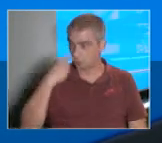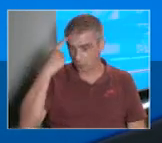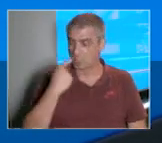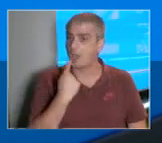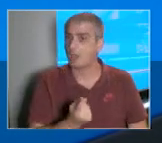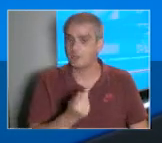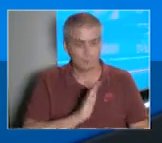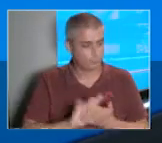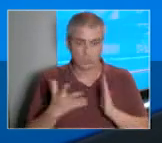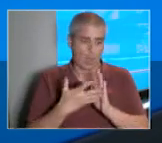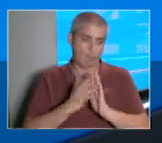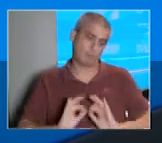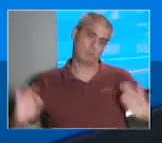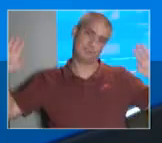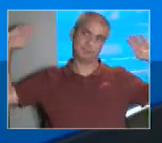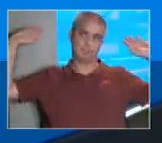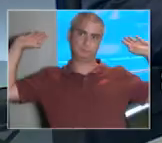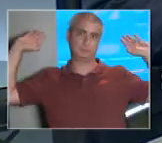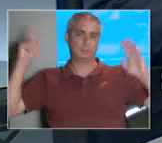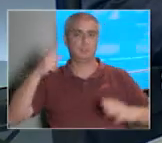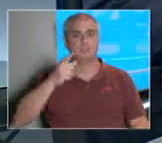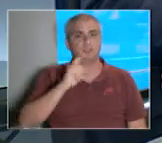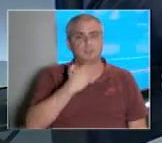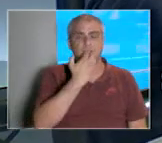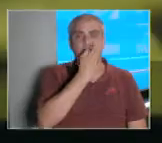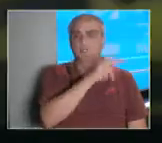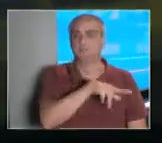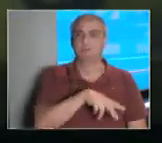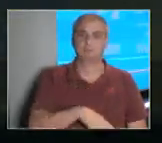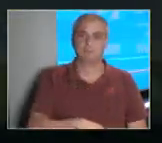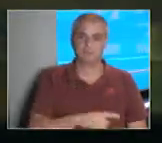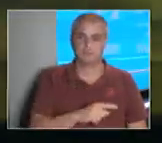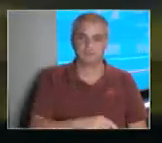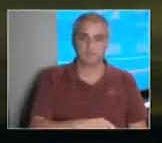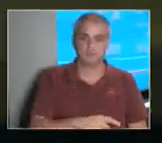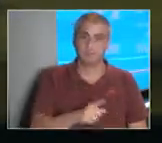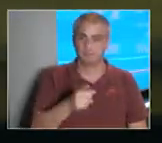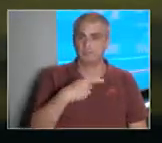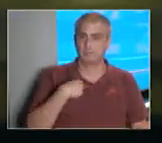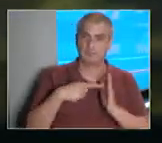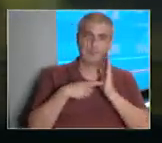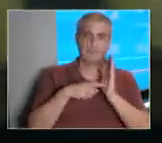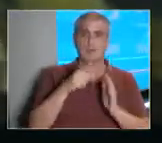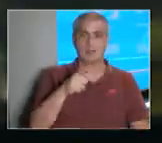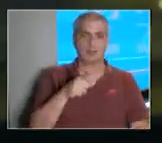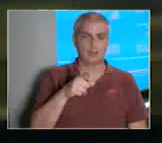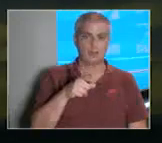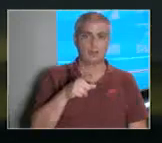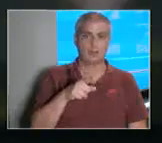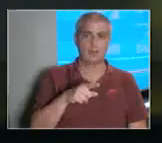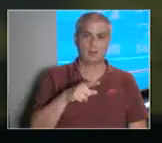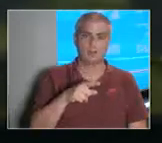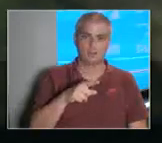שהם פשוט לא בודקים. הם פשוט לא בודקים. עכשיו, כשאתה צריך להסביר לצד השני... את הדוגמה הזו, יש לך את הדוגמה הזו. אני מראה לך פה... אפשר למקל גם את